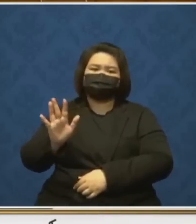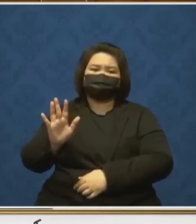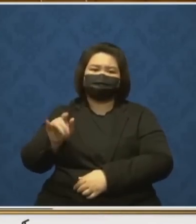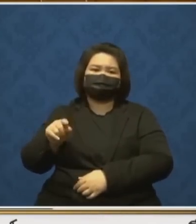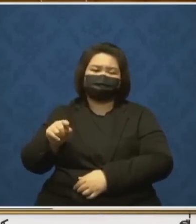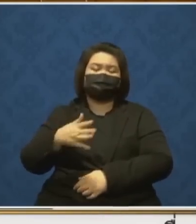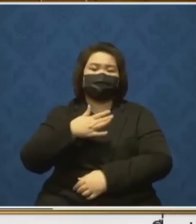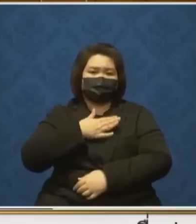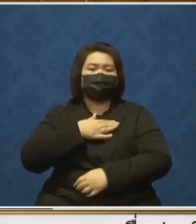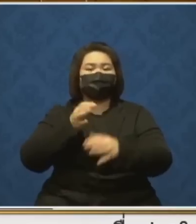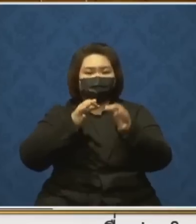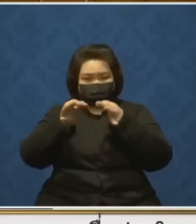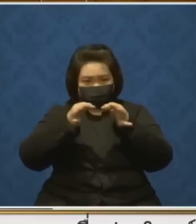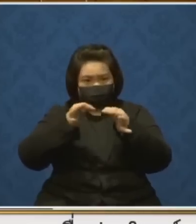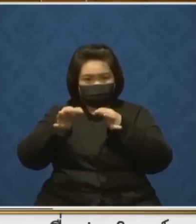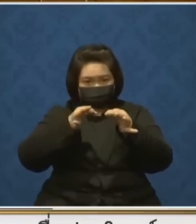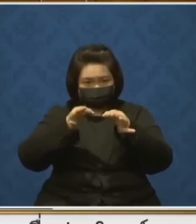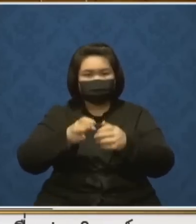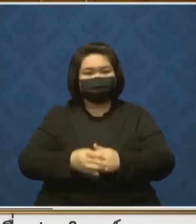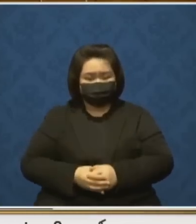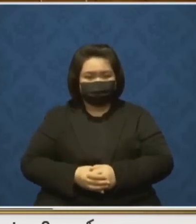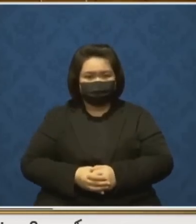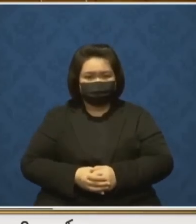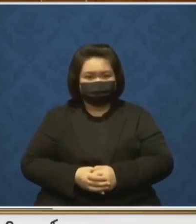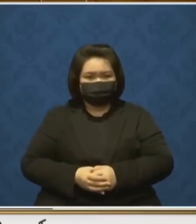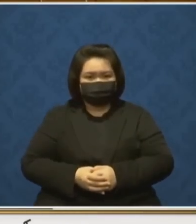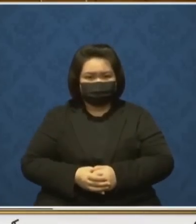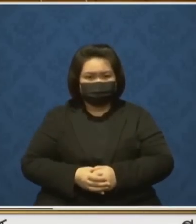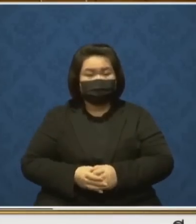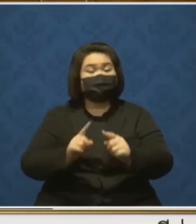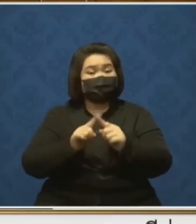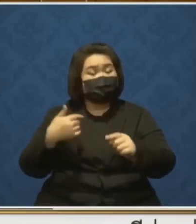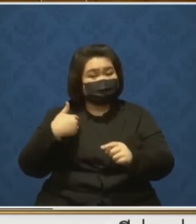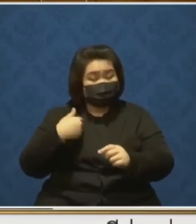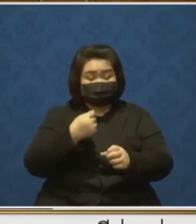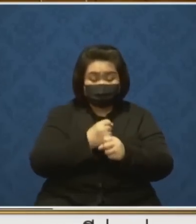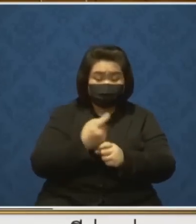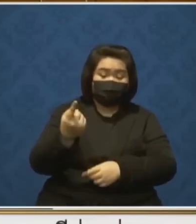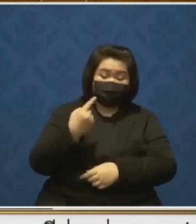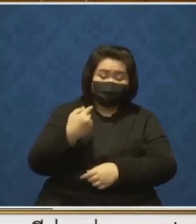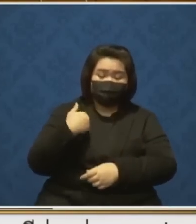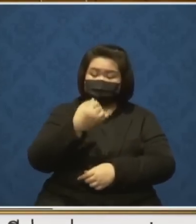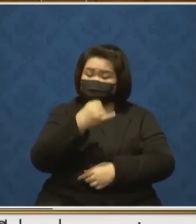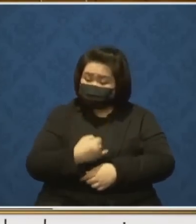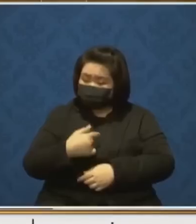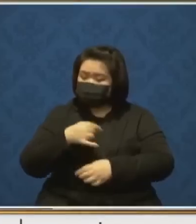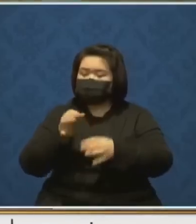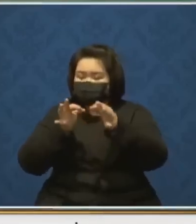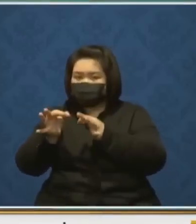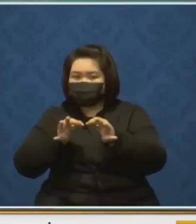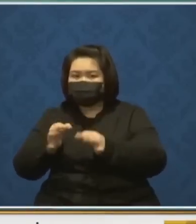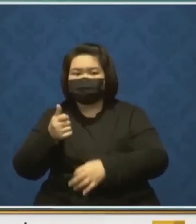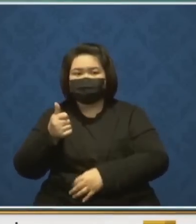นี่คอสิ่งที่ขอนิญาติทธกราบเรีนใทางตรงกัข้ามกลบมีความคืบหนาในทุกกรณีตามขั้นตอนกระบวนการกฎหมาย